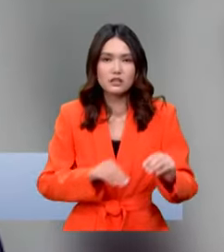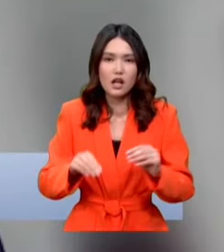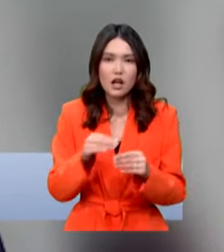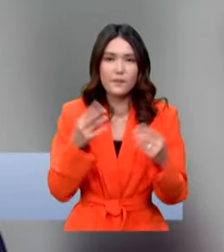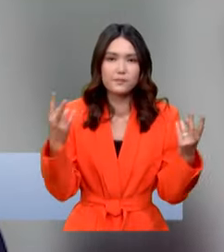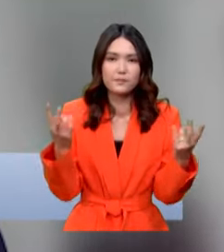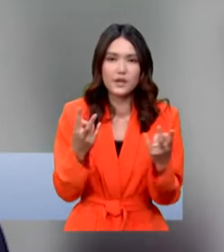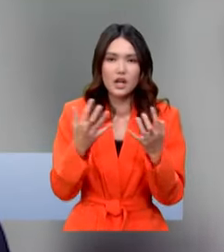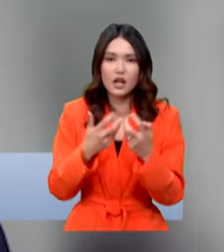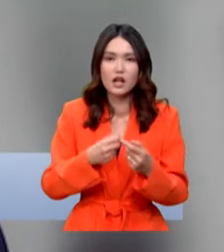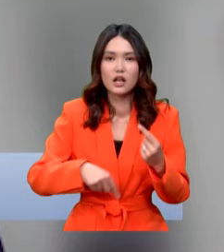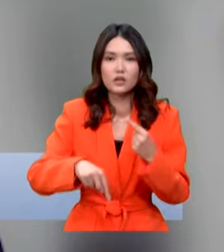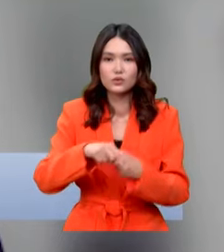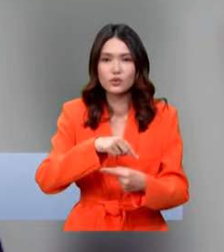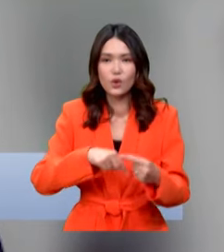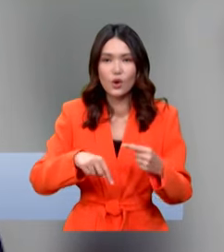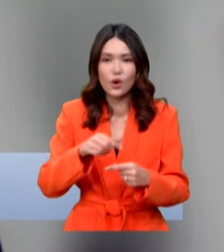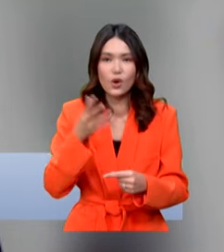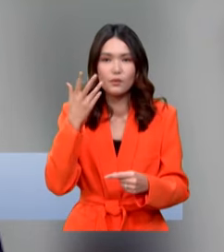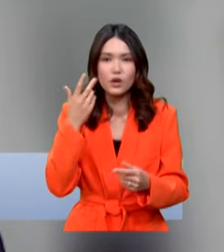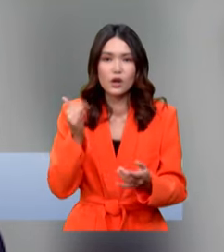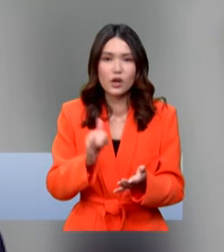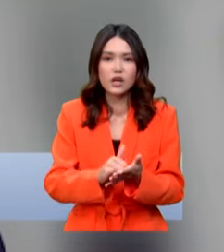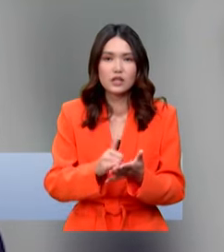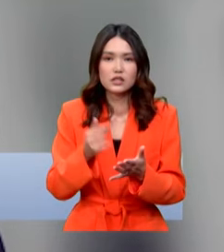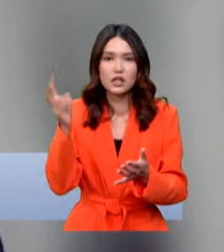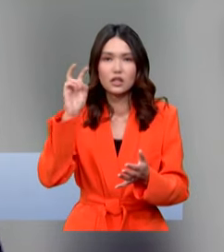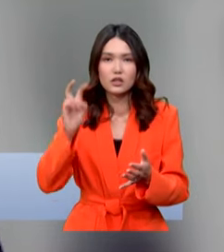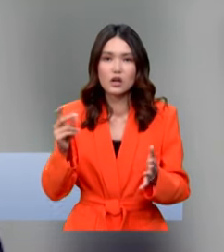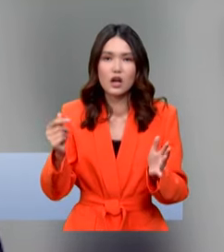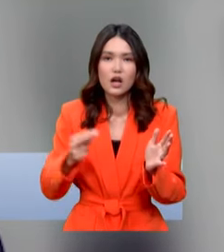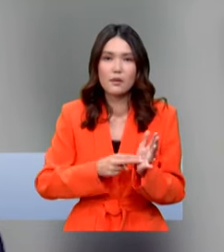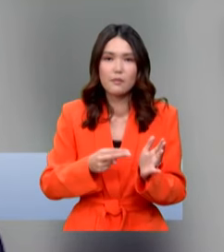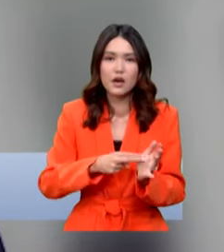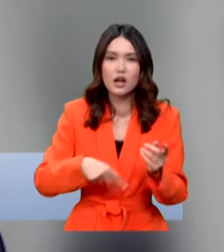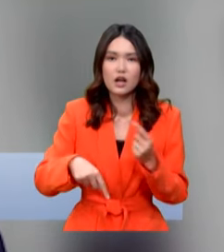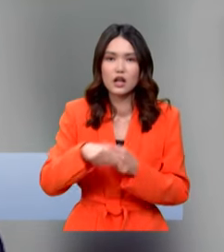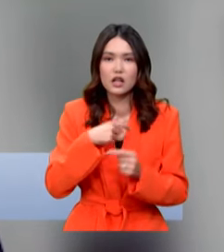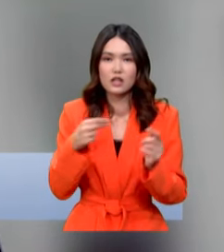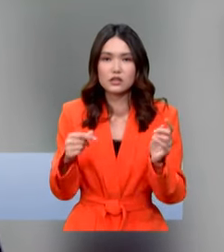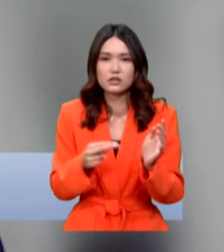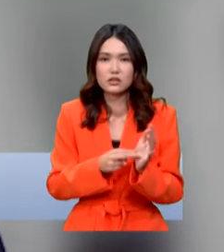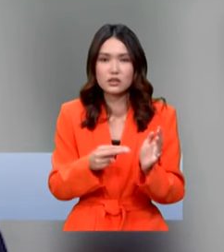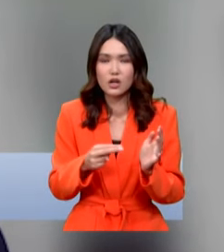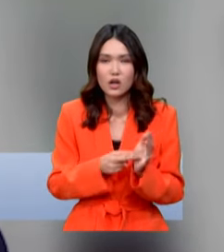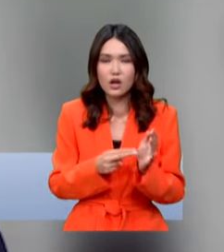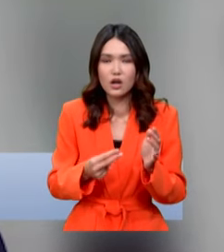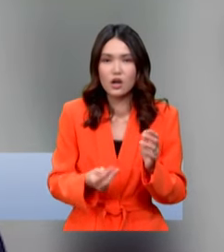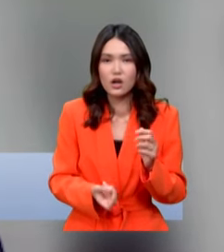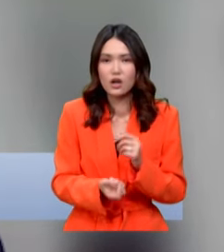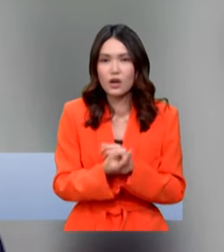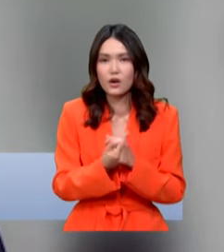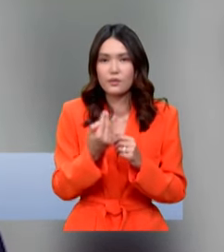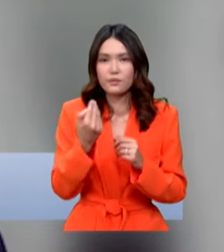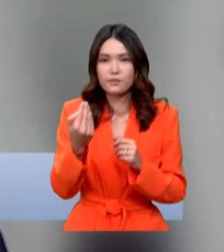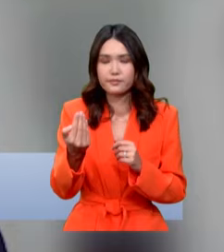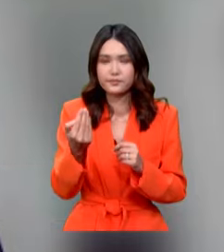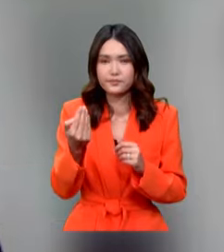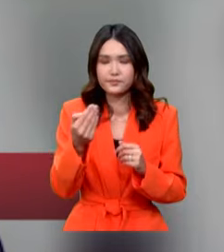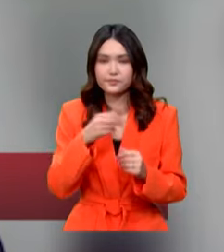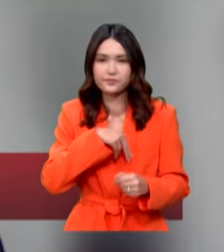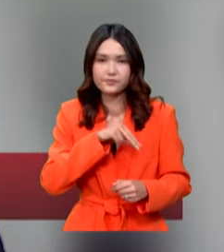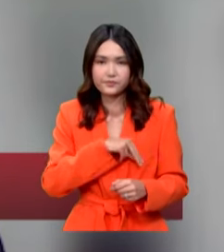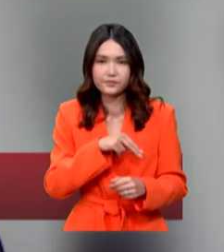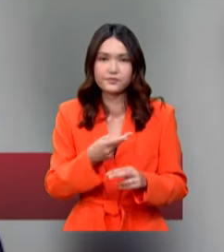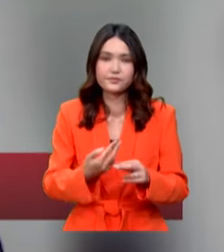арқылы нарықта доллар көбейген кезде доллардың бағасы нарықтағы бағасы өзін-өзі төмендеген позициясы бар. Ол өте